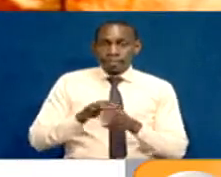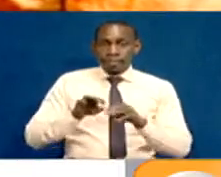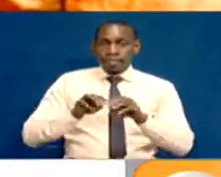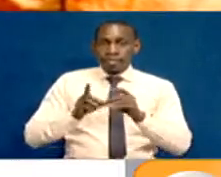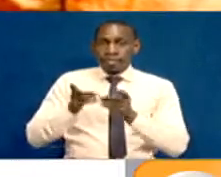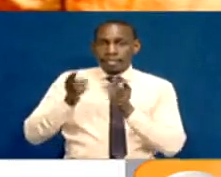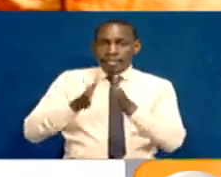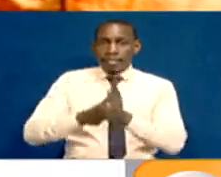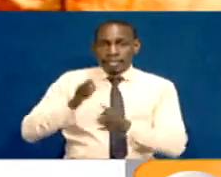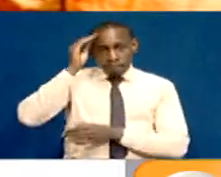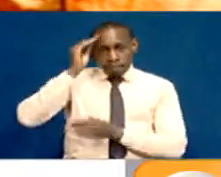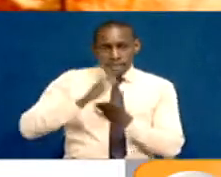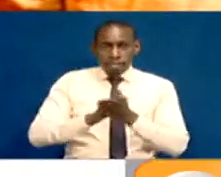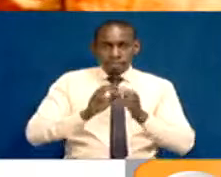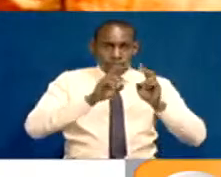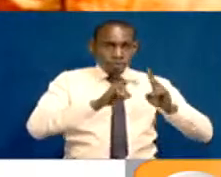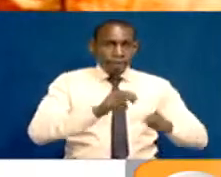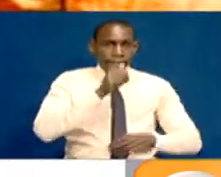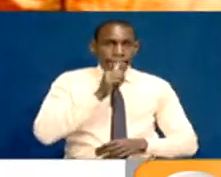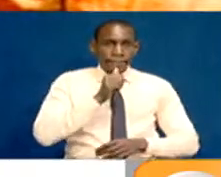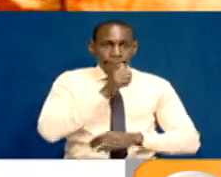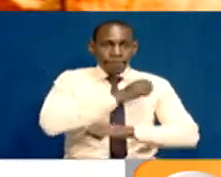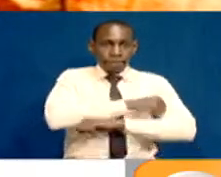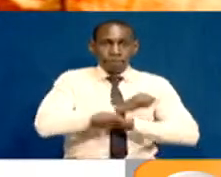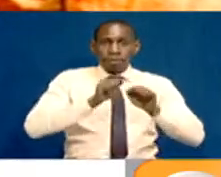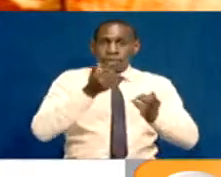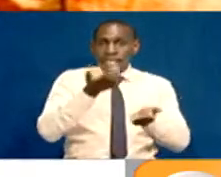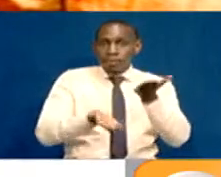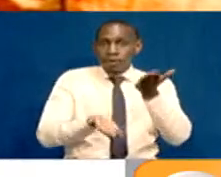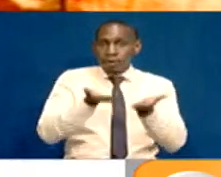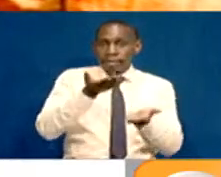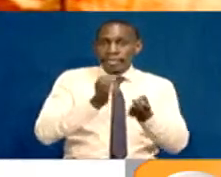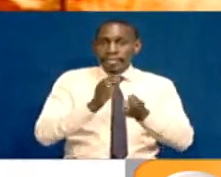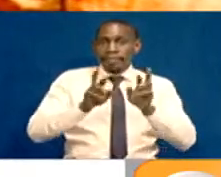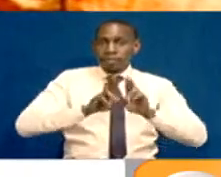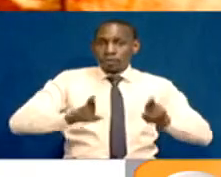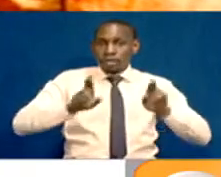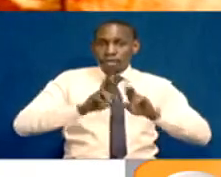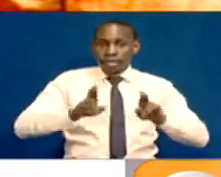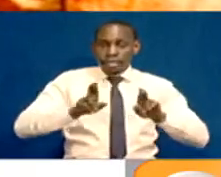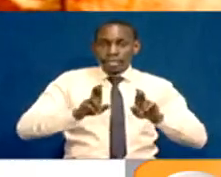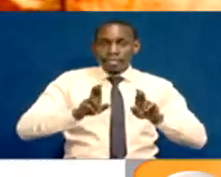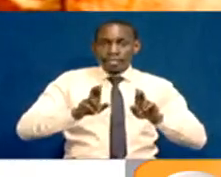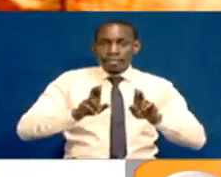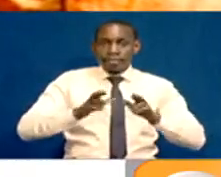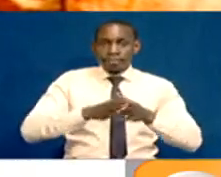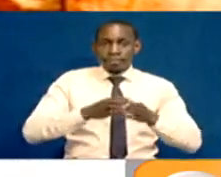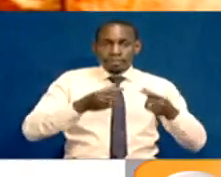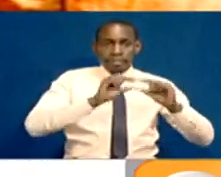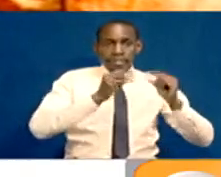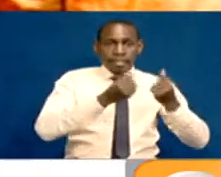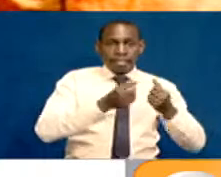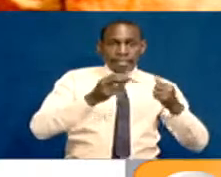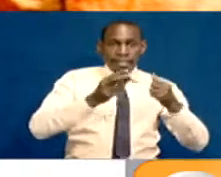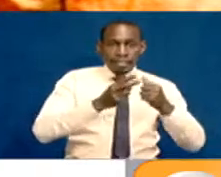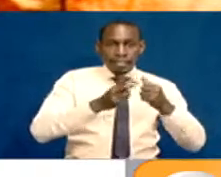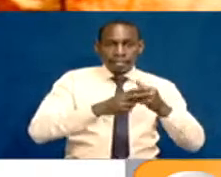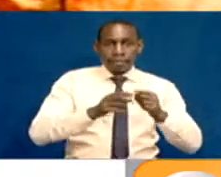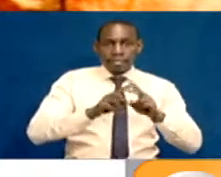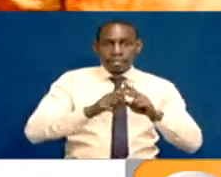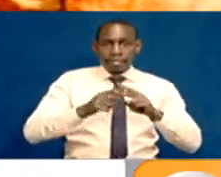kote nchini kukagua shule zote za kibinafsi ili kutathmini iwapo ziko tayari kwa masomo ya gredi ya saba kuanzia Januari mwaka